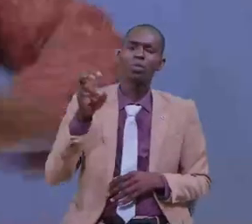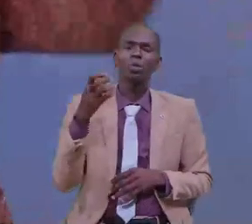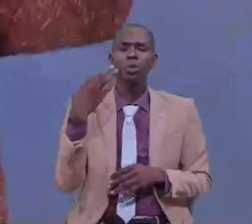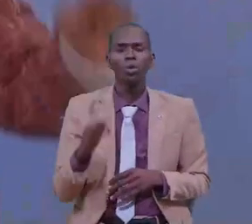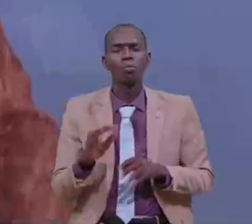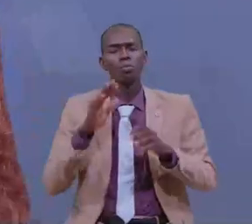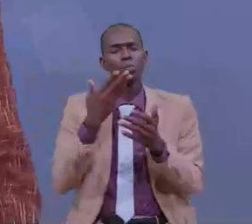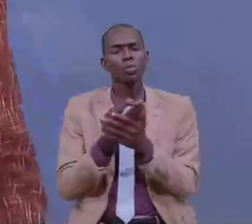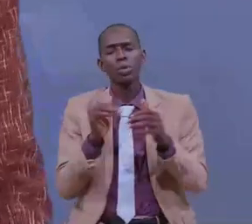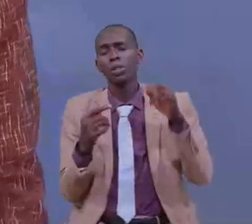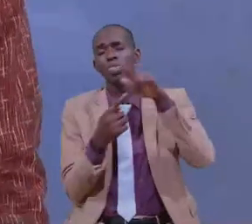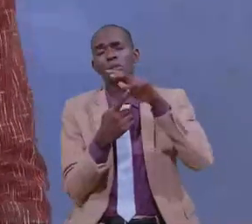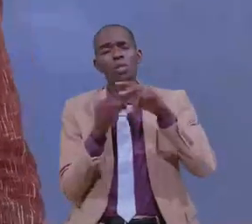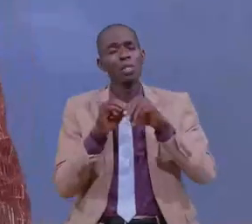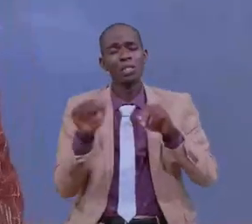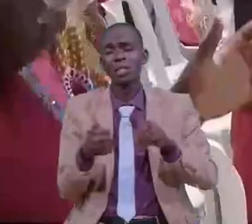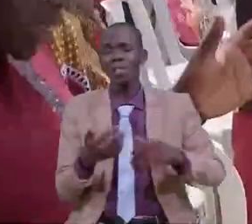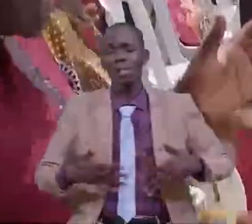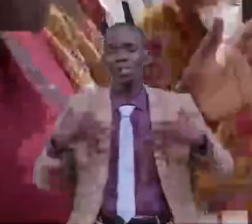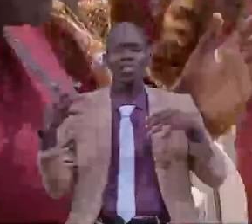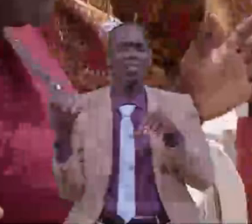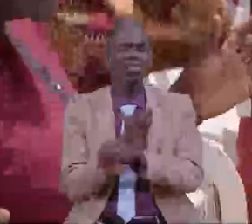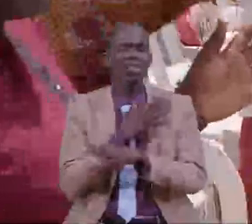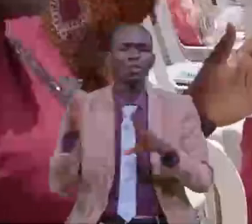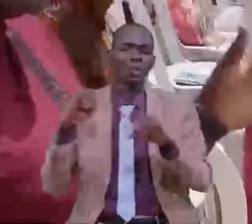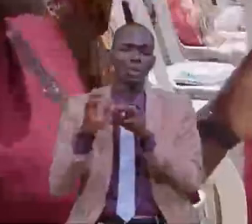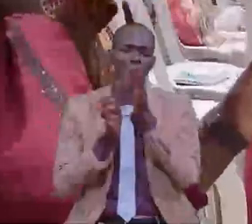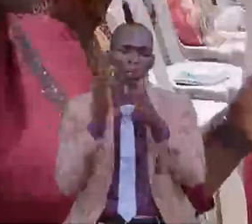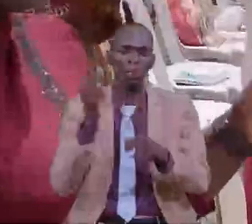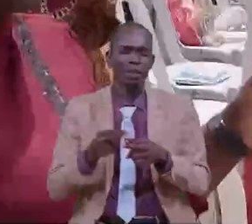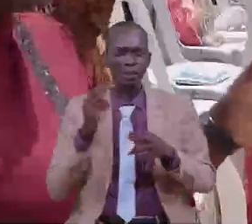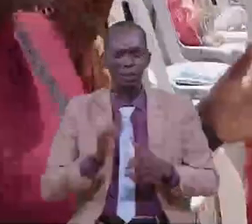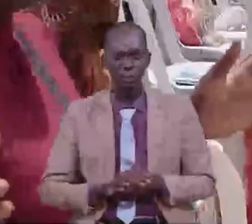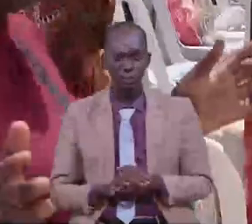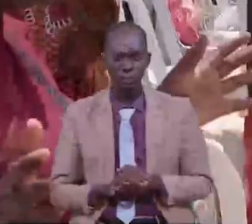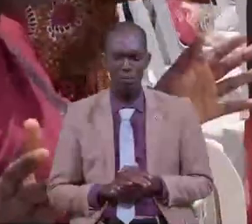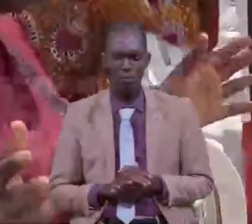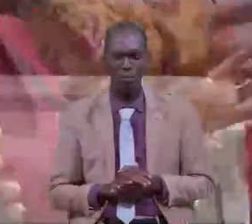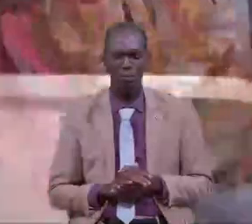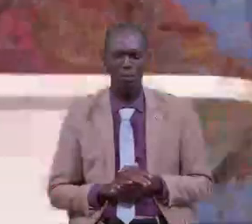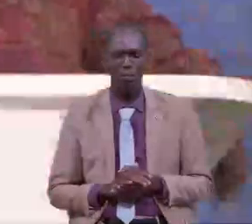champions dans n'importe quelle vie. Ôte-les au nom de Jésus.